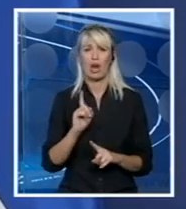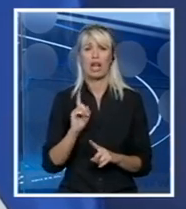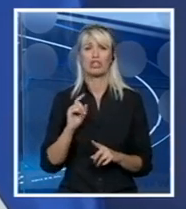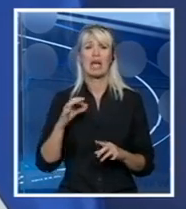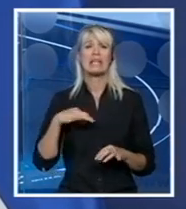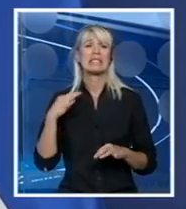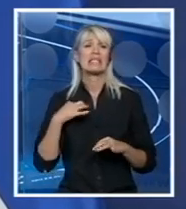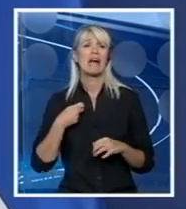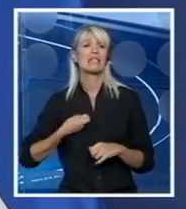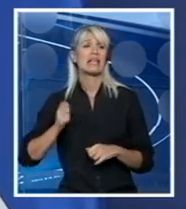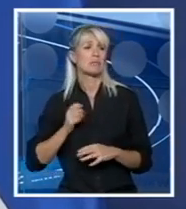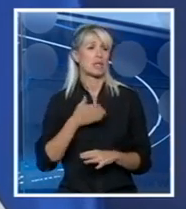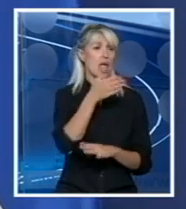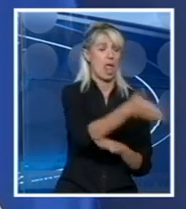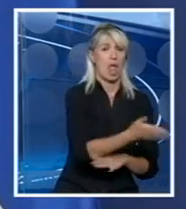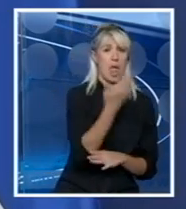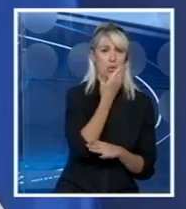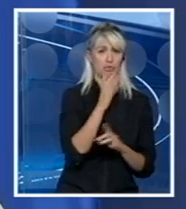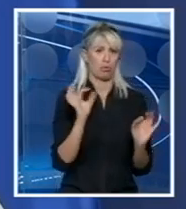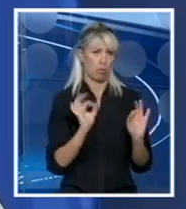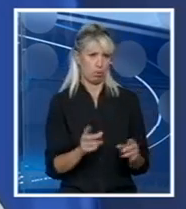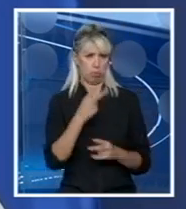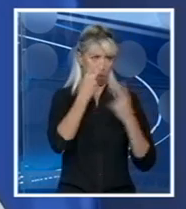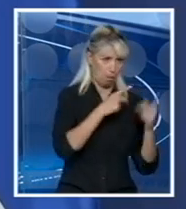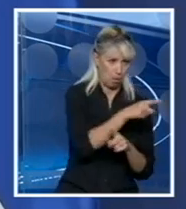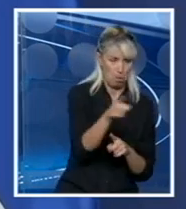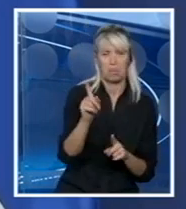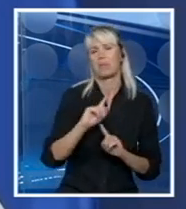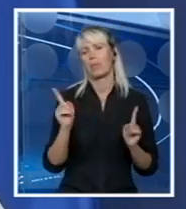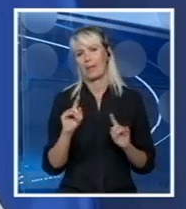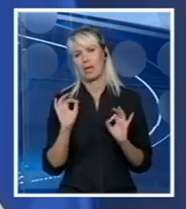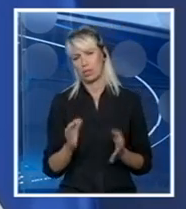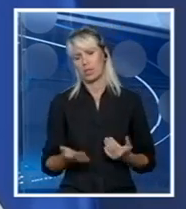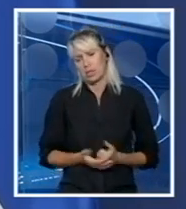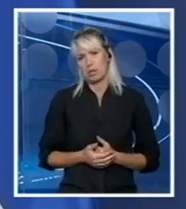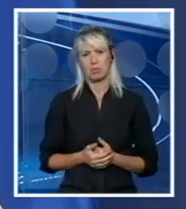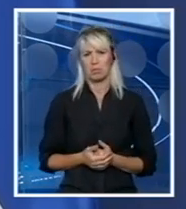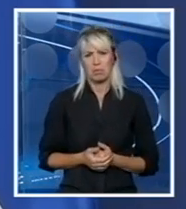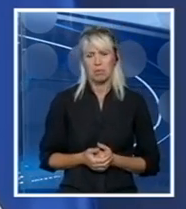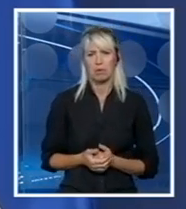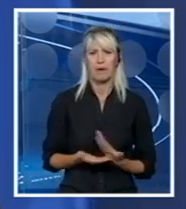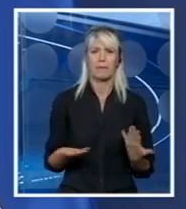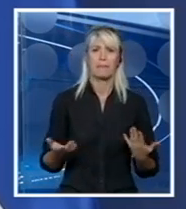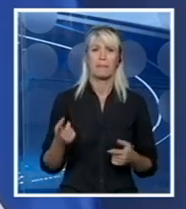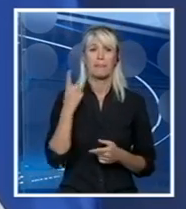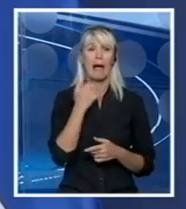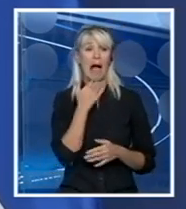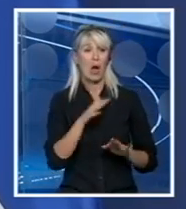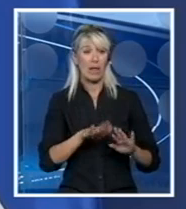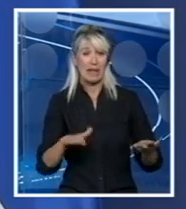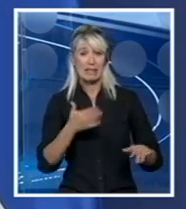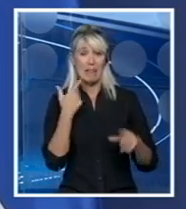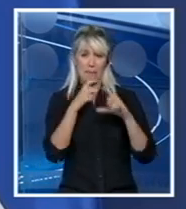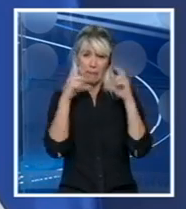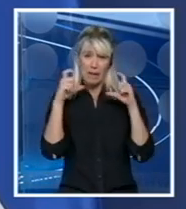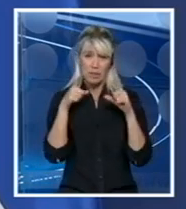ministarstvu prosvete. Ne, u škole. Pa ne, znam, ali u principu, šta znači? Deca ako ne nose maske, da li će